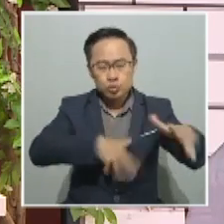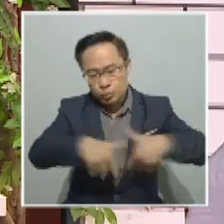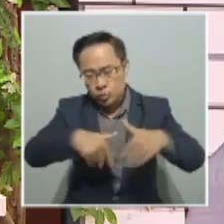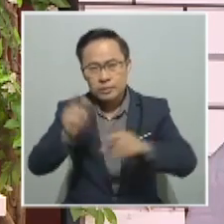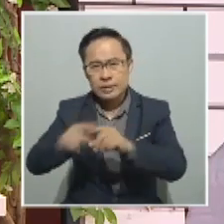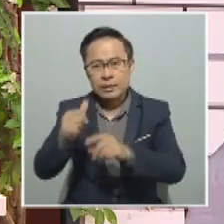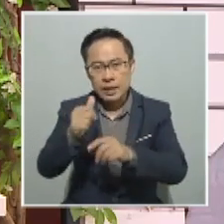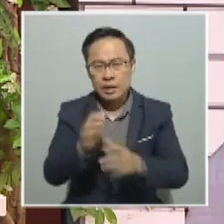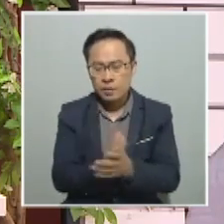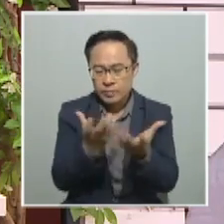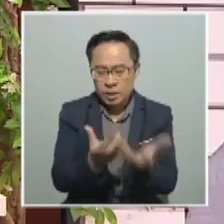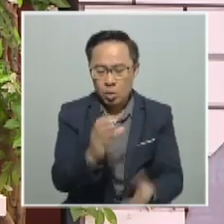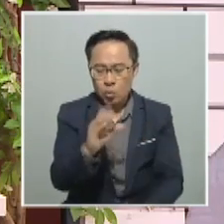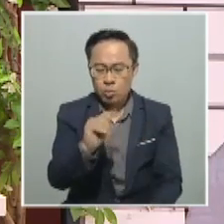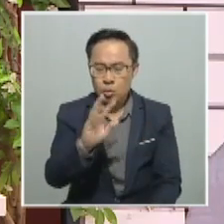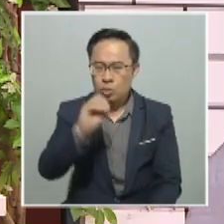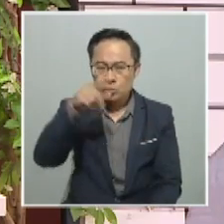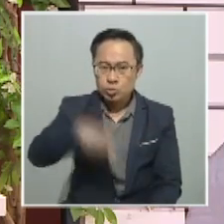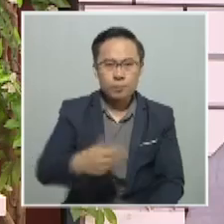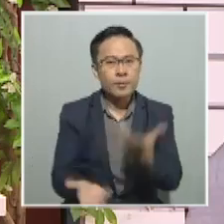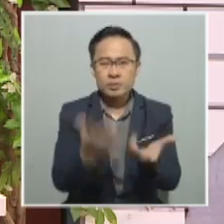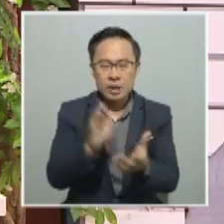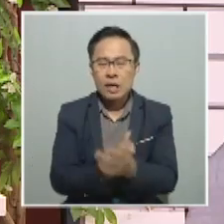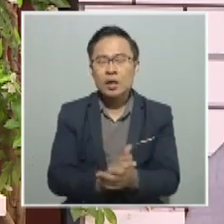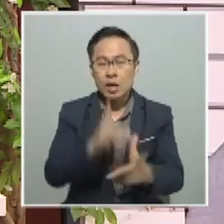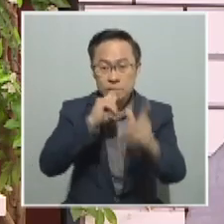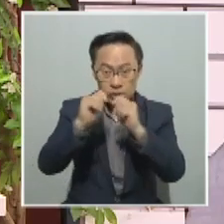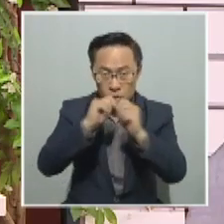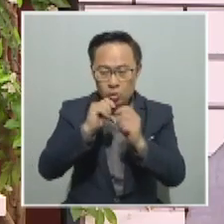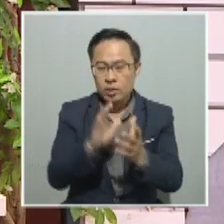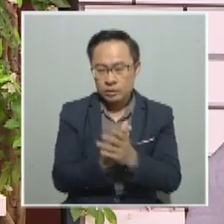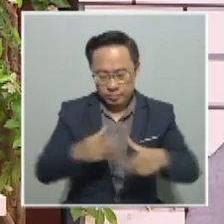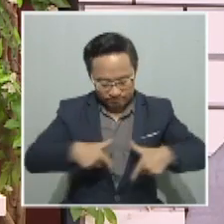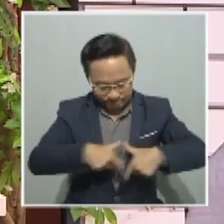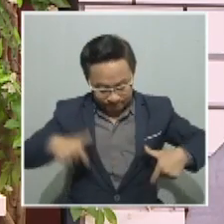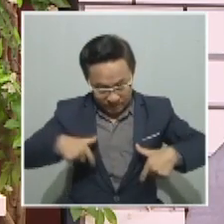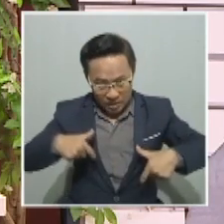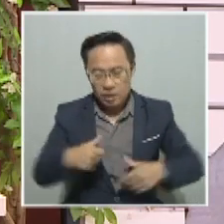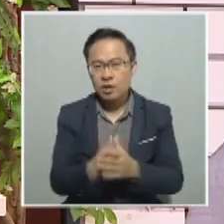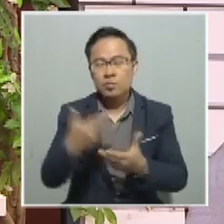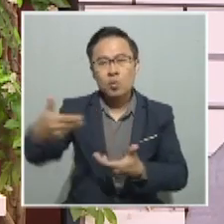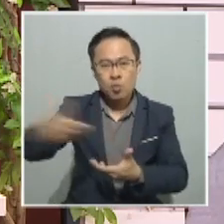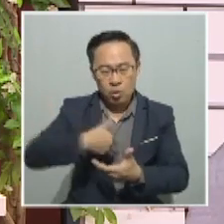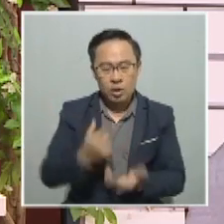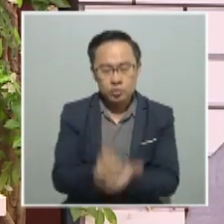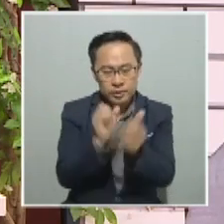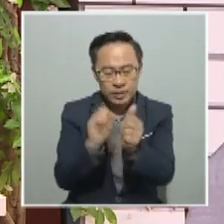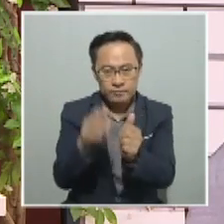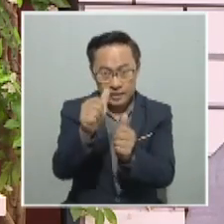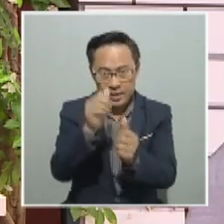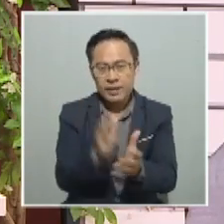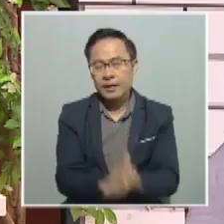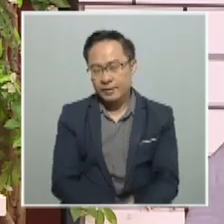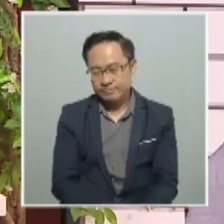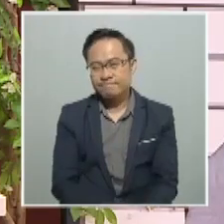ชุมชนเป็นผลิตภัณฑ์โอท็อปอะไรก็แล้วแต่ท่านสามารถที่จะติดต่อมายังที่อยู่ของรายการด้านล่างนี้เลยนะคะแล้วป้าแดงก็จะเอ